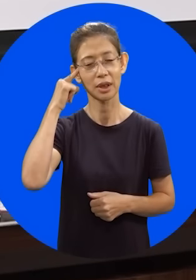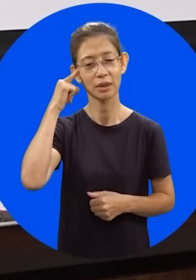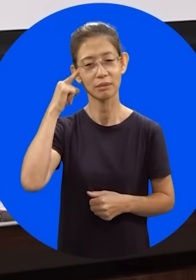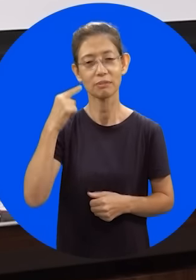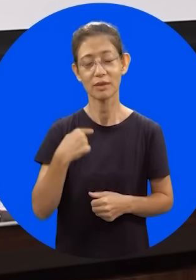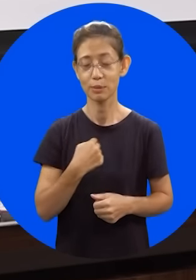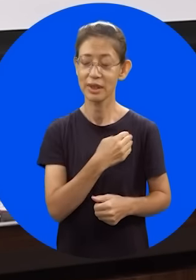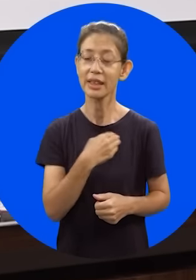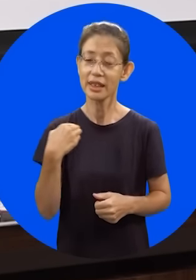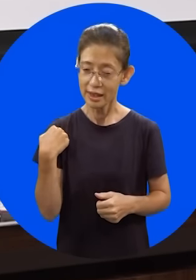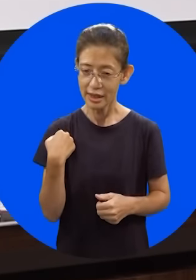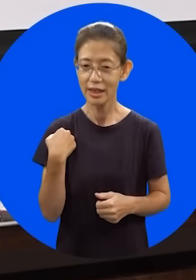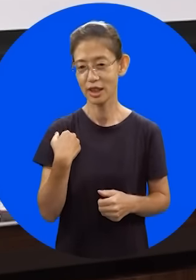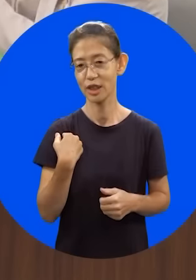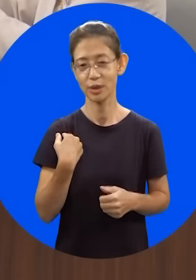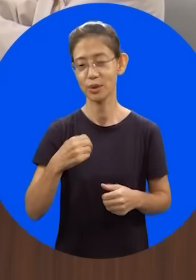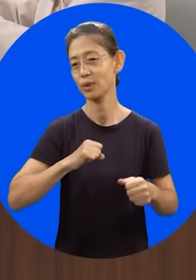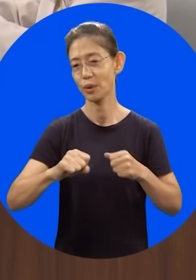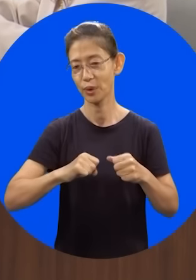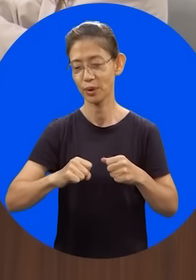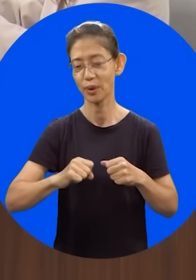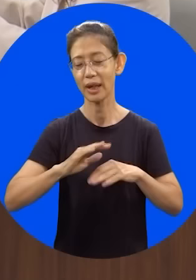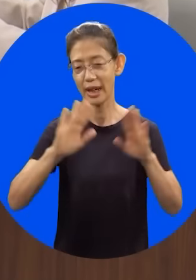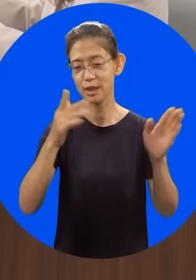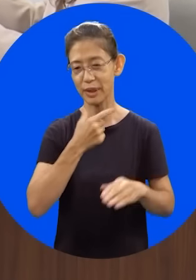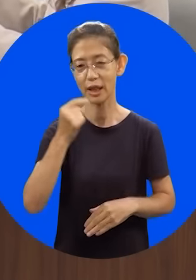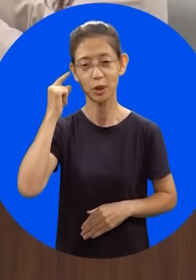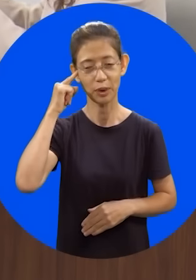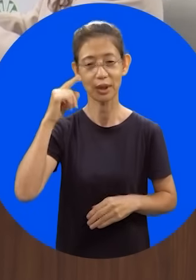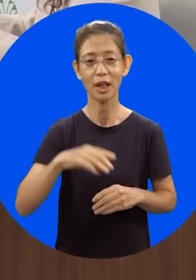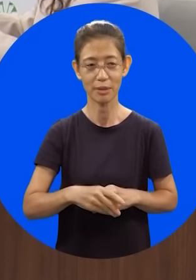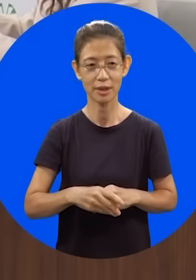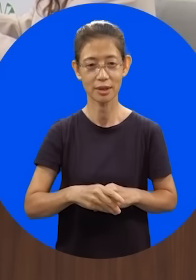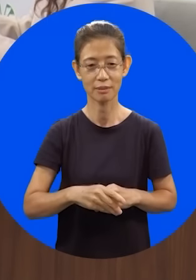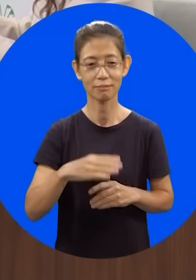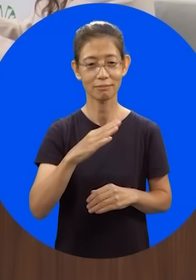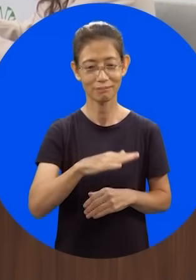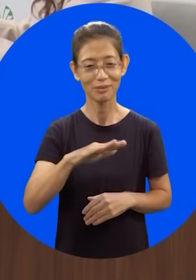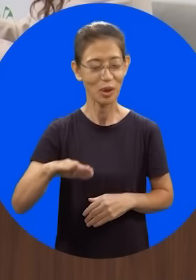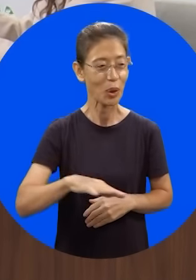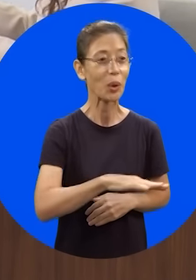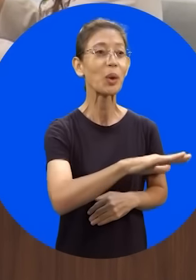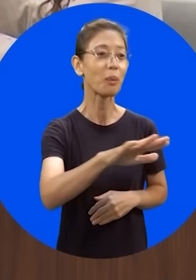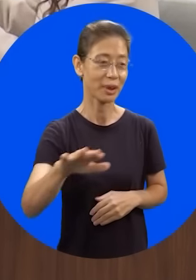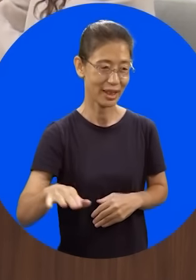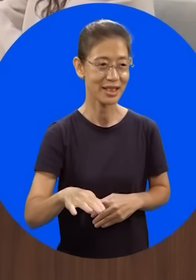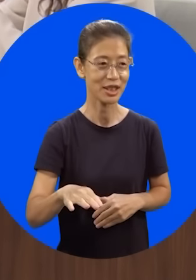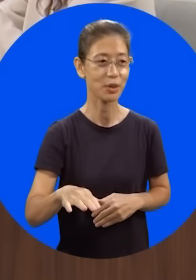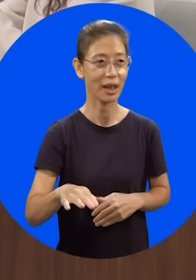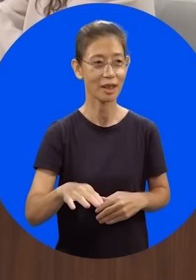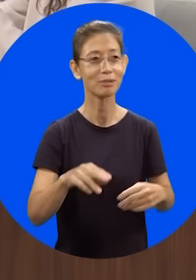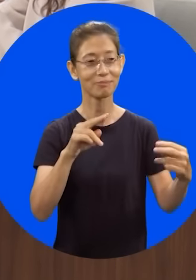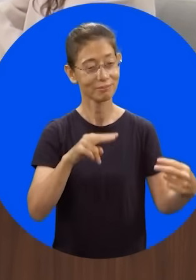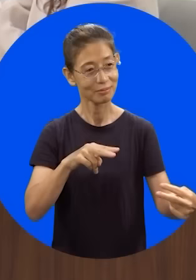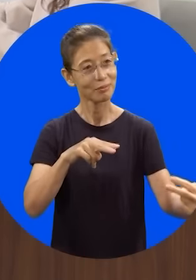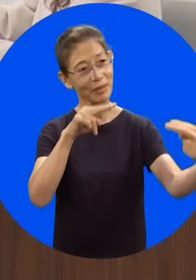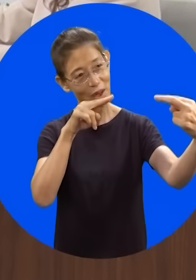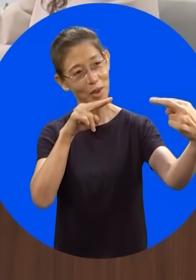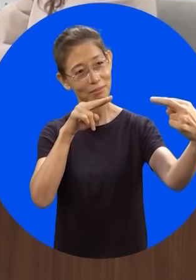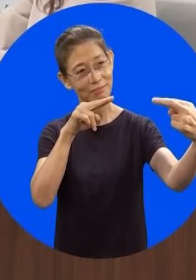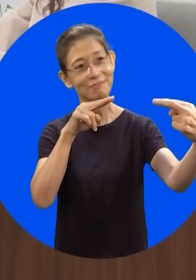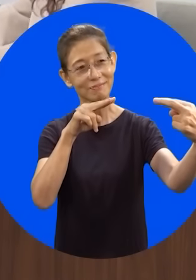やっていきたいと思っています。 相手の目を見て話し、話を聞くときもしっかりと聞く、そ